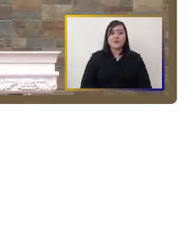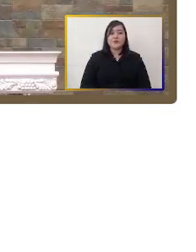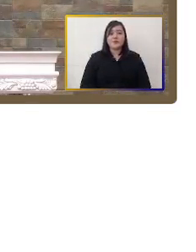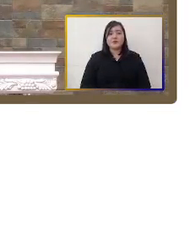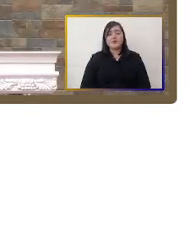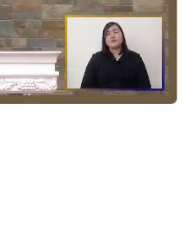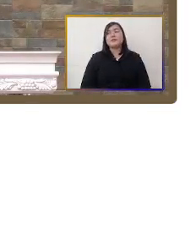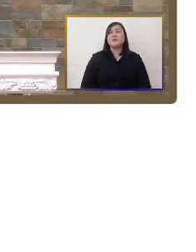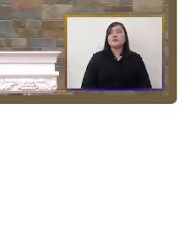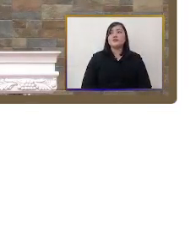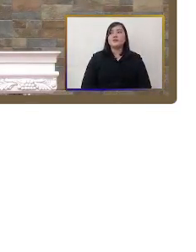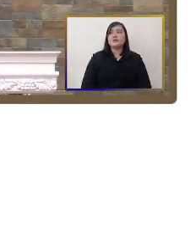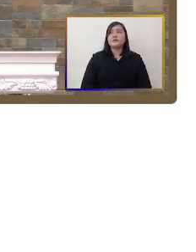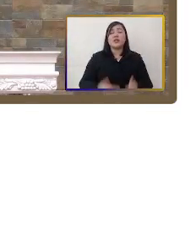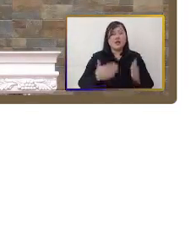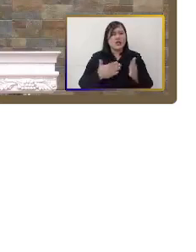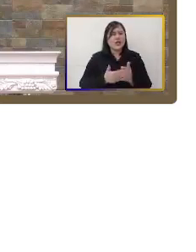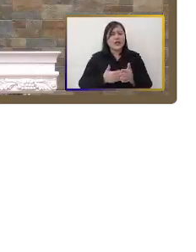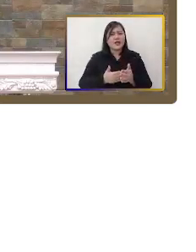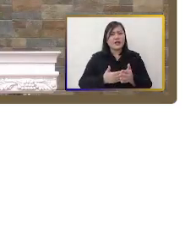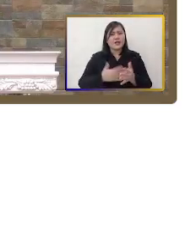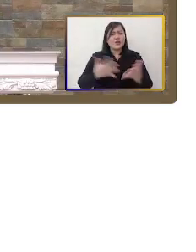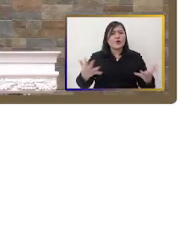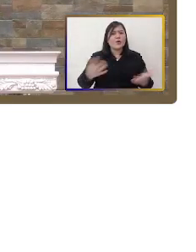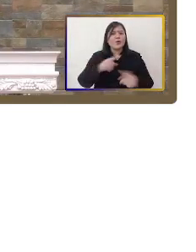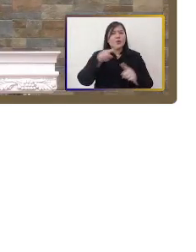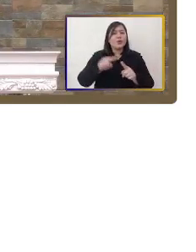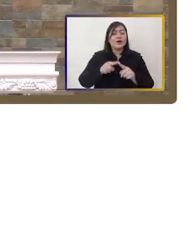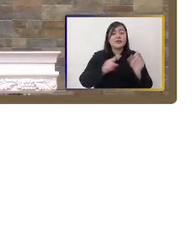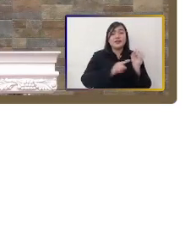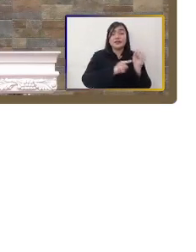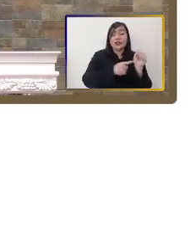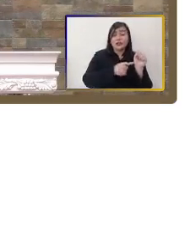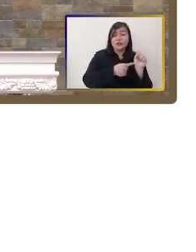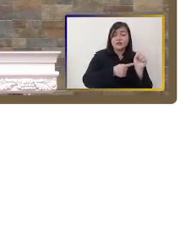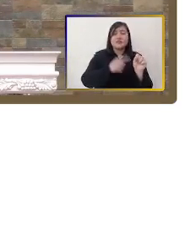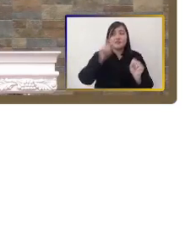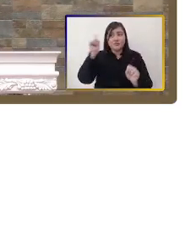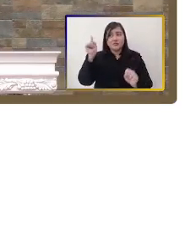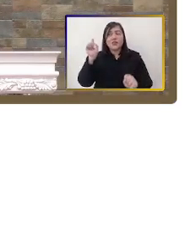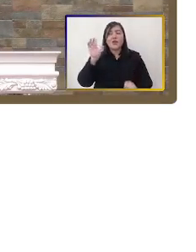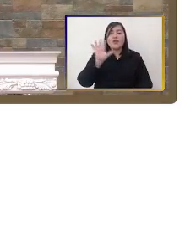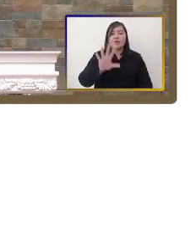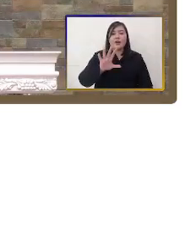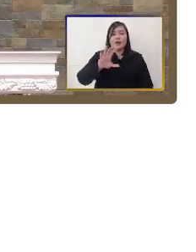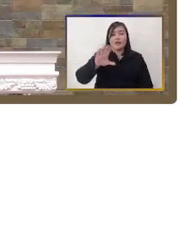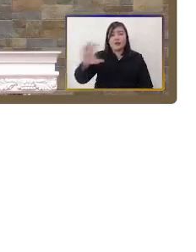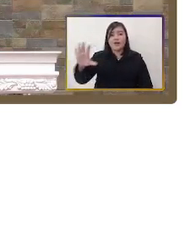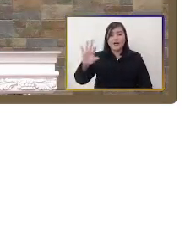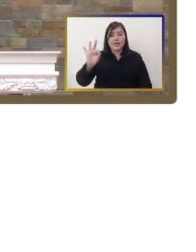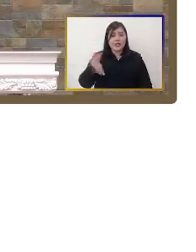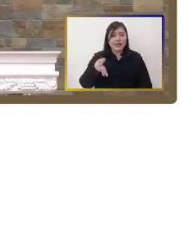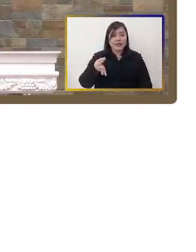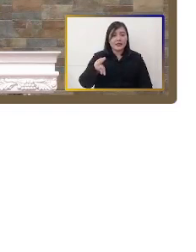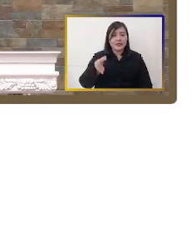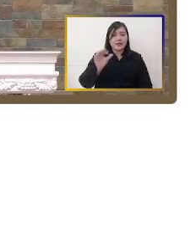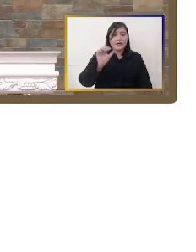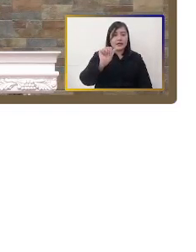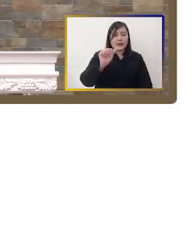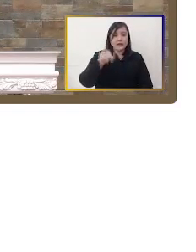Kailan niya in-establish? 590 AD. 600 yung growth. Yung